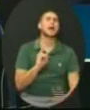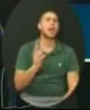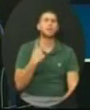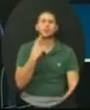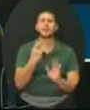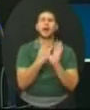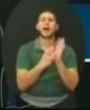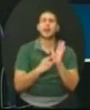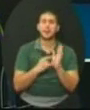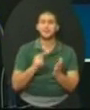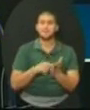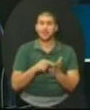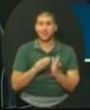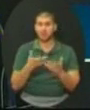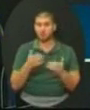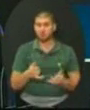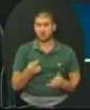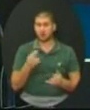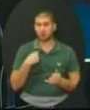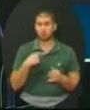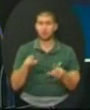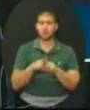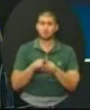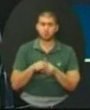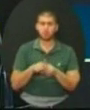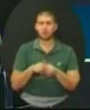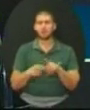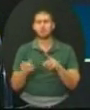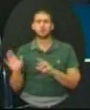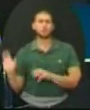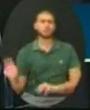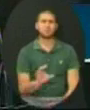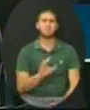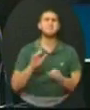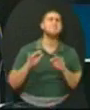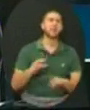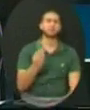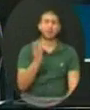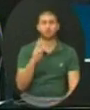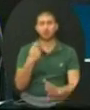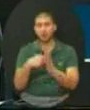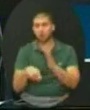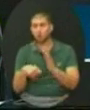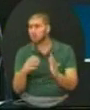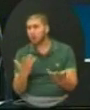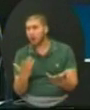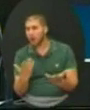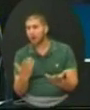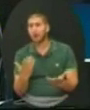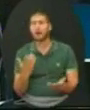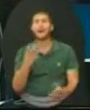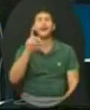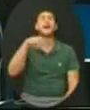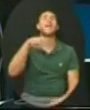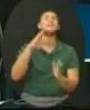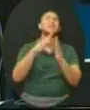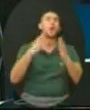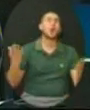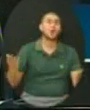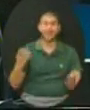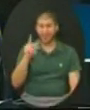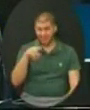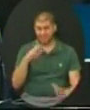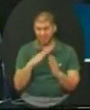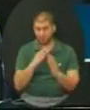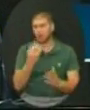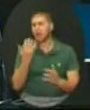אני אומרת חקיקה? כי אם עכשיו אנחנו נגח ונביא מיליארד שקל, מקסימום נוכל לקנות בזה כמה? 1,000 דירות. האם